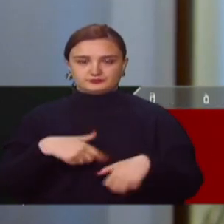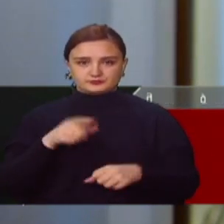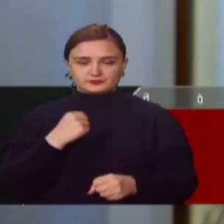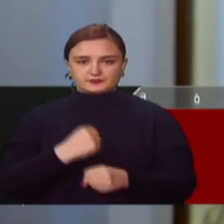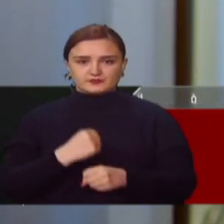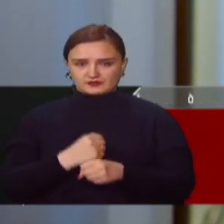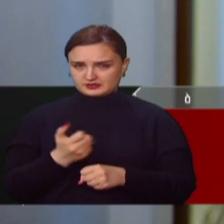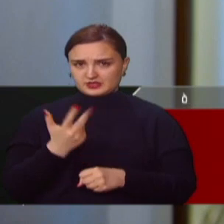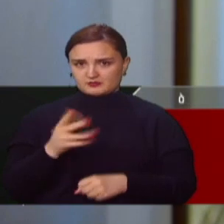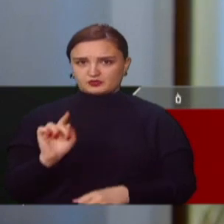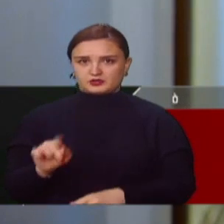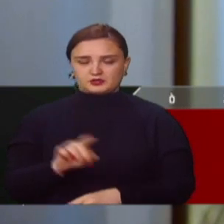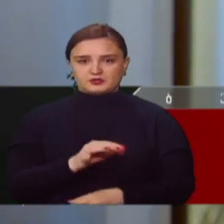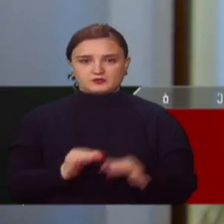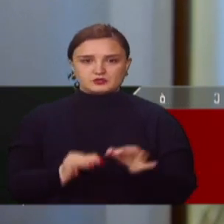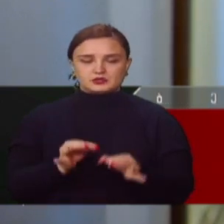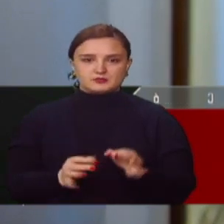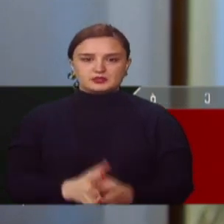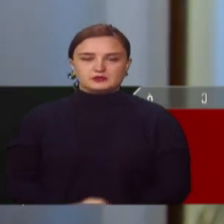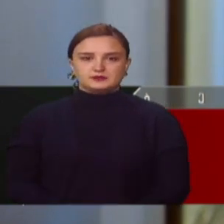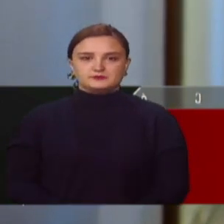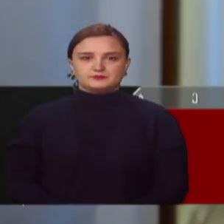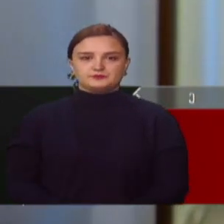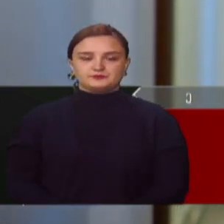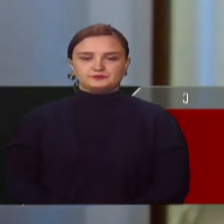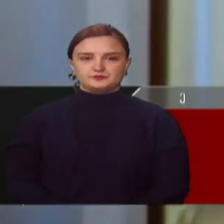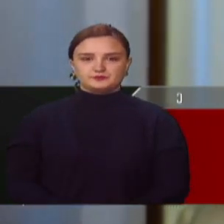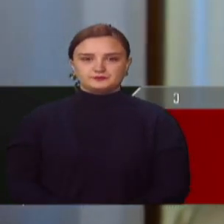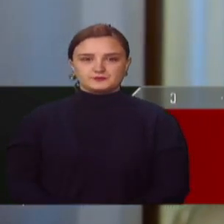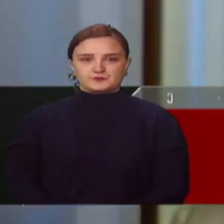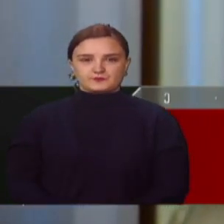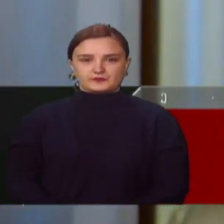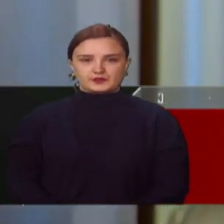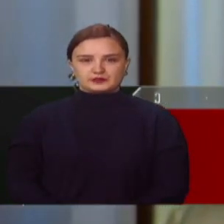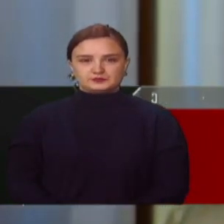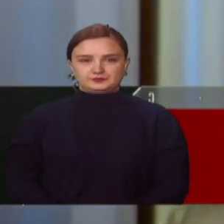უზრუნველყოფს რამოდენიმე მოსამართლე, ეს კორპორატიული მართველობა, ეს კლანის მოსამართლეები, რომლებიც